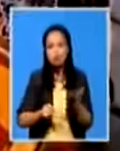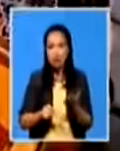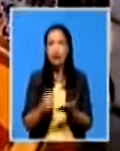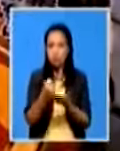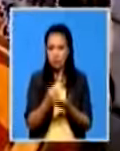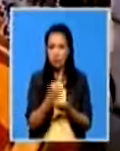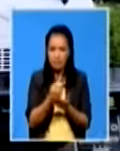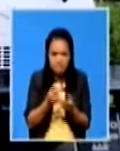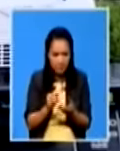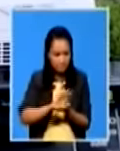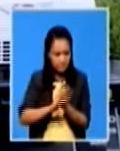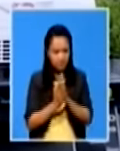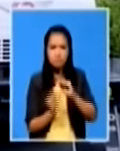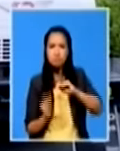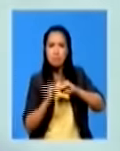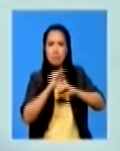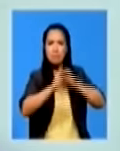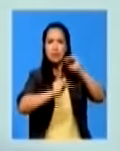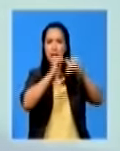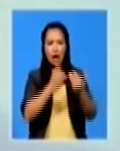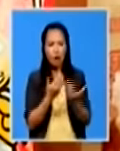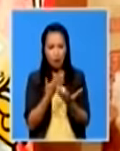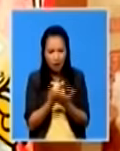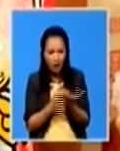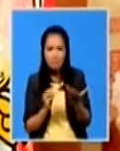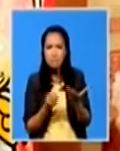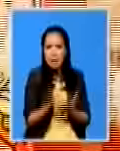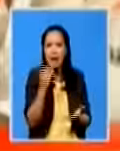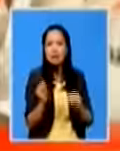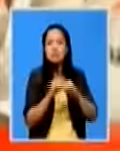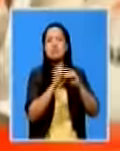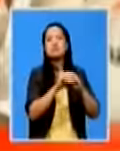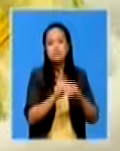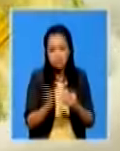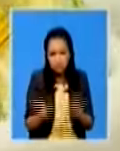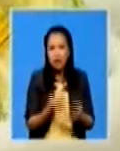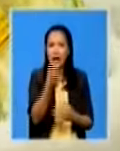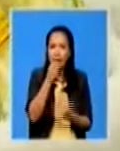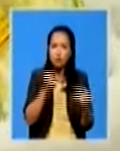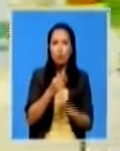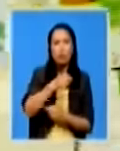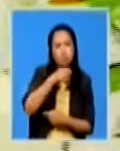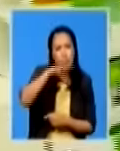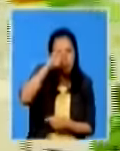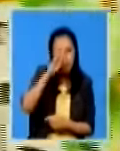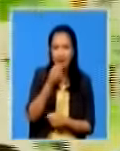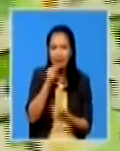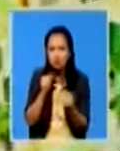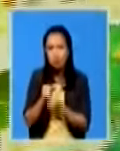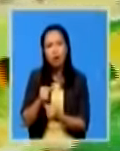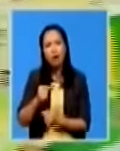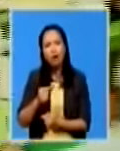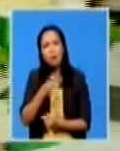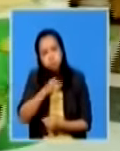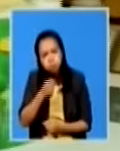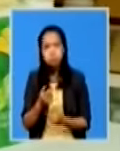าและการต่อยอดในเชิงพาณิชย์ทางอาหารฮาลาลอาหารโคเชอร์อาหารสำหรับผู้ป่วยผู้สูงอายุอาหารและยาบำรุงก